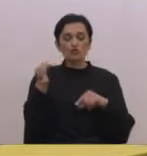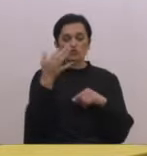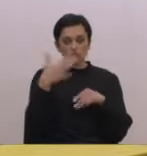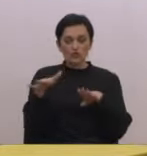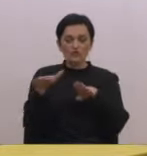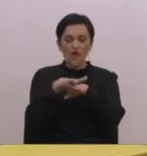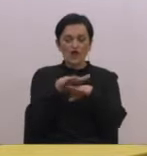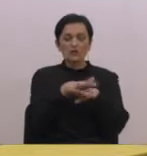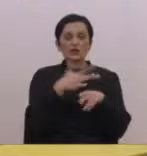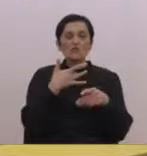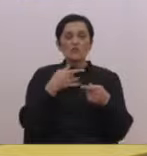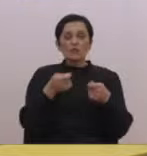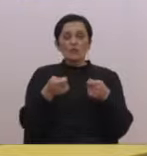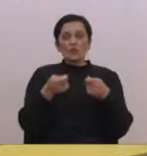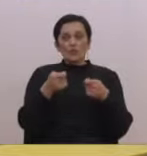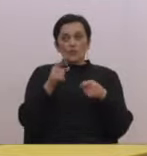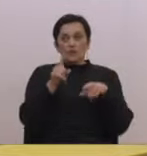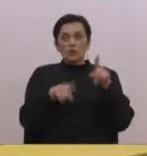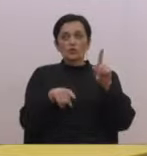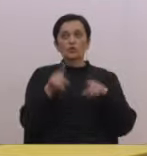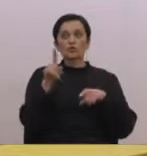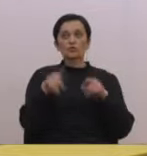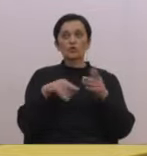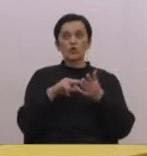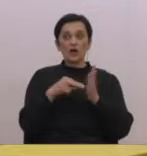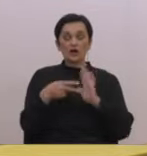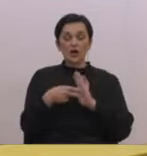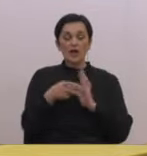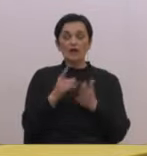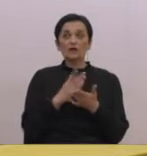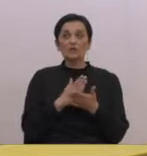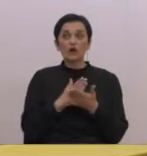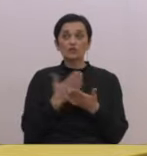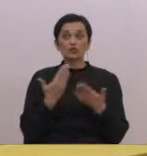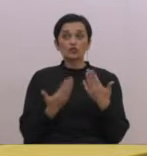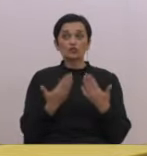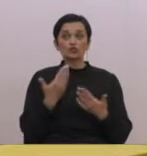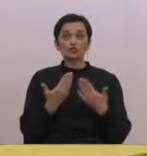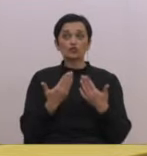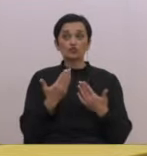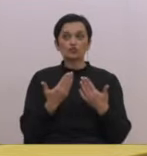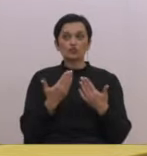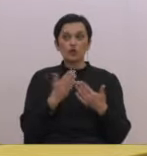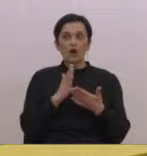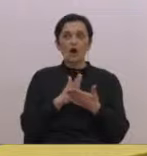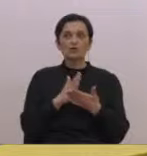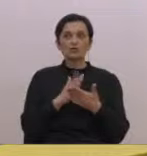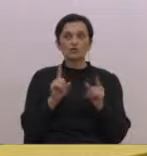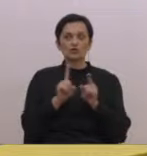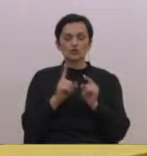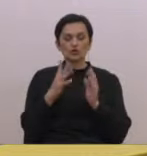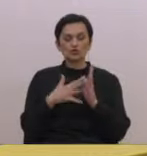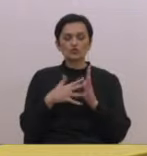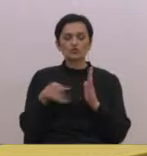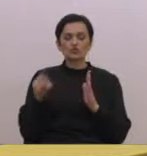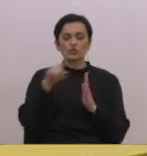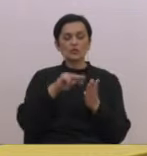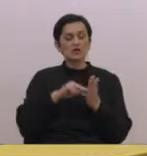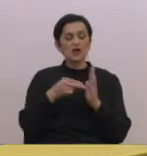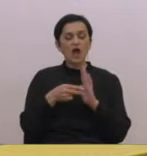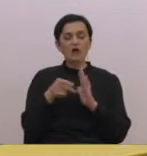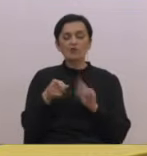ანუ მუნიციპალიტეტი ზოგან გეგმაშია. თუ არსებობს ისეთი სოფლები, რომელიც არ არის გეგმაში